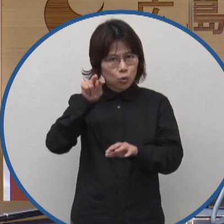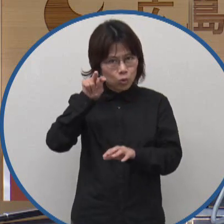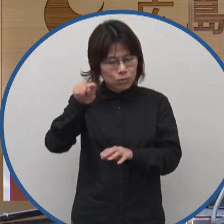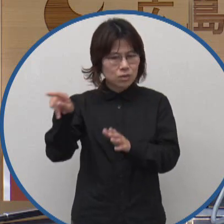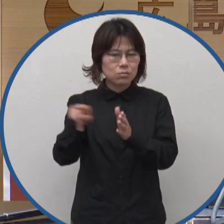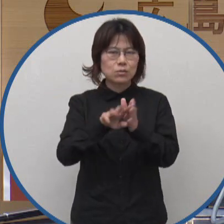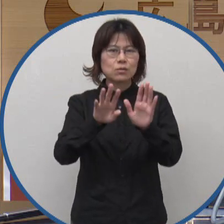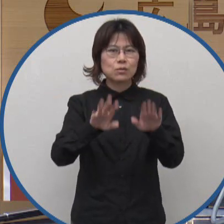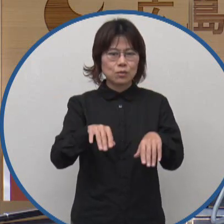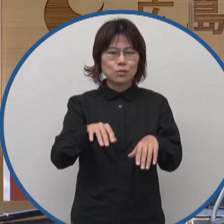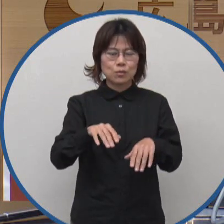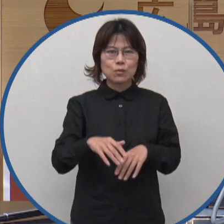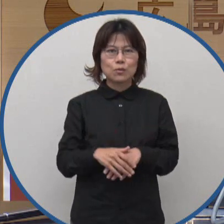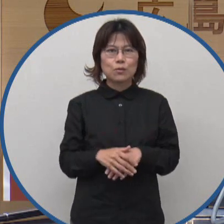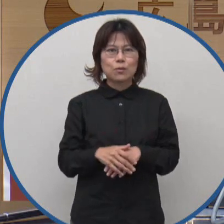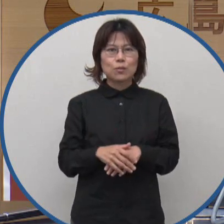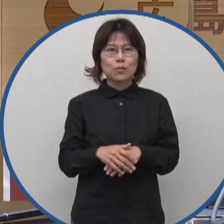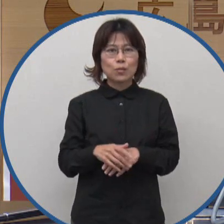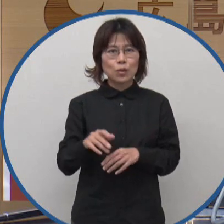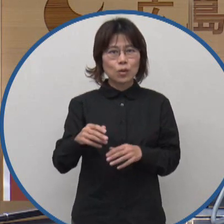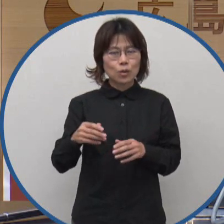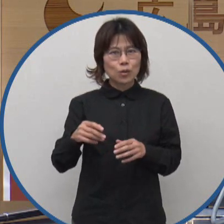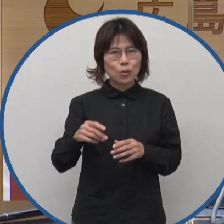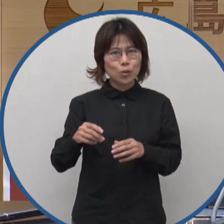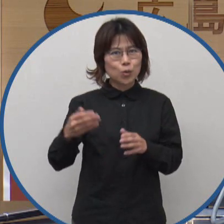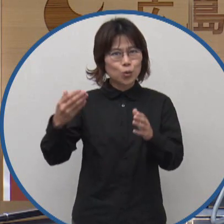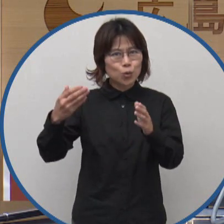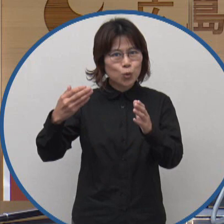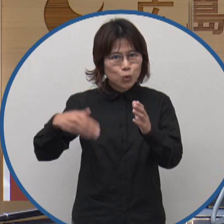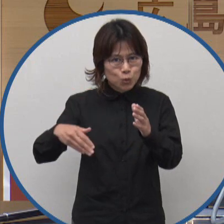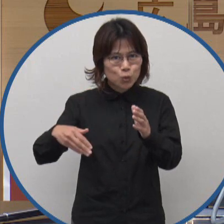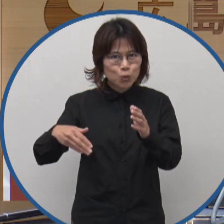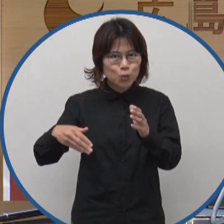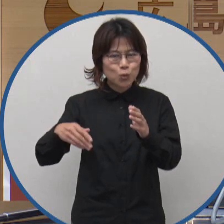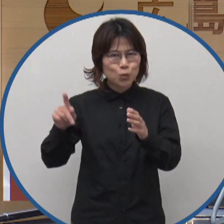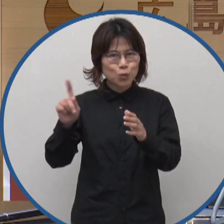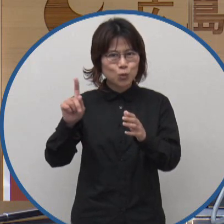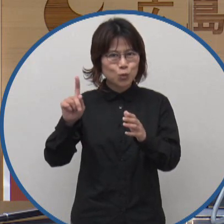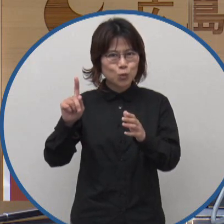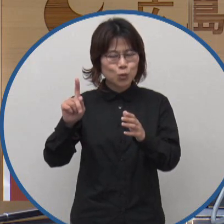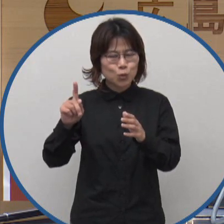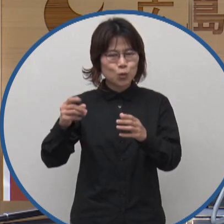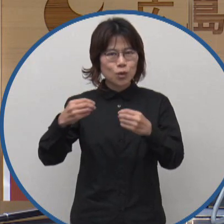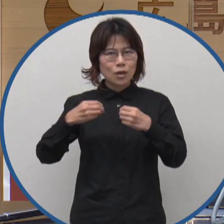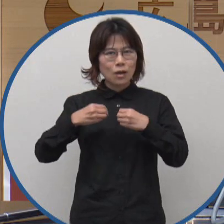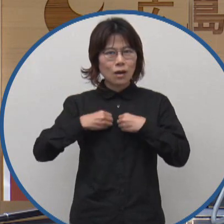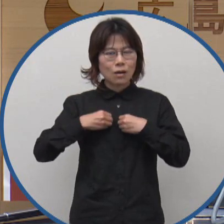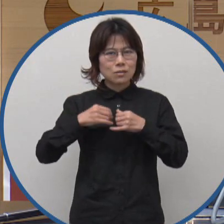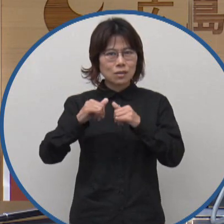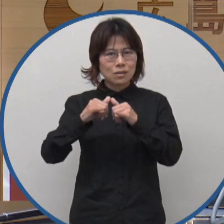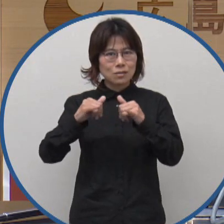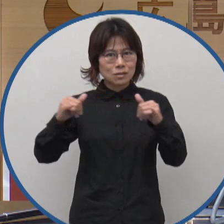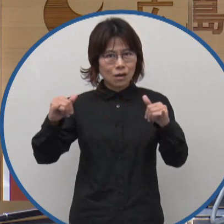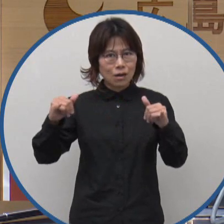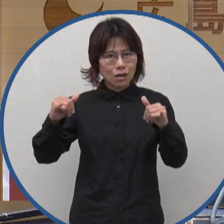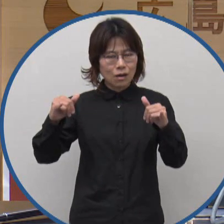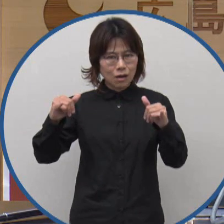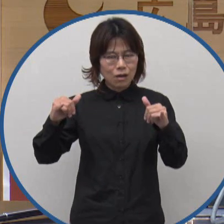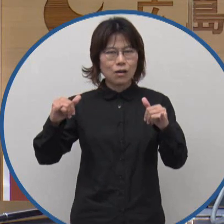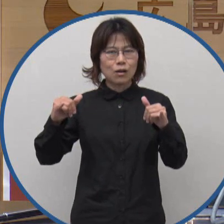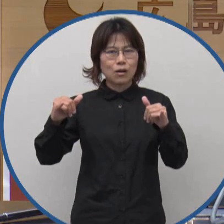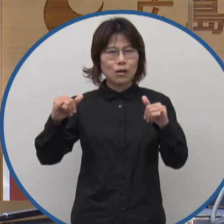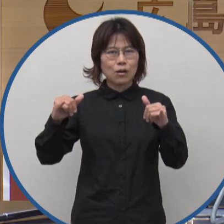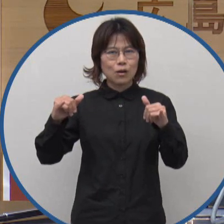ども、まあ、一時ですね、少しこうなんて言いますか、感染拡大